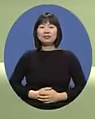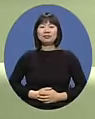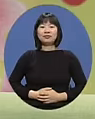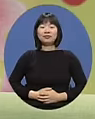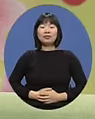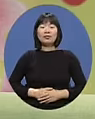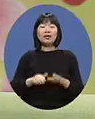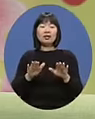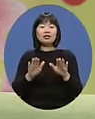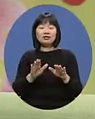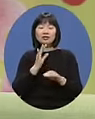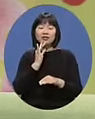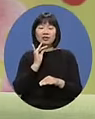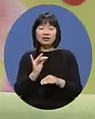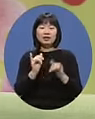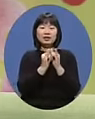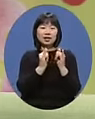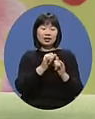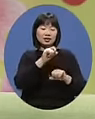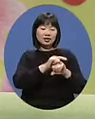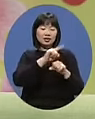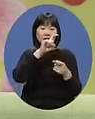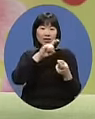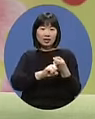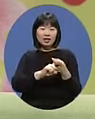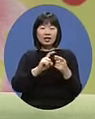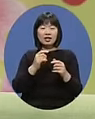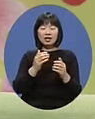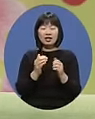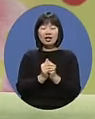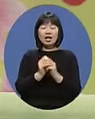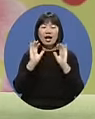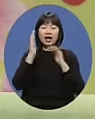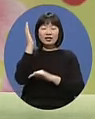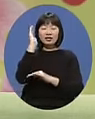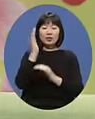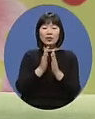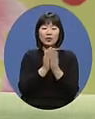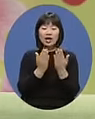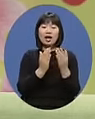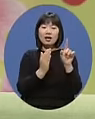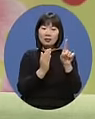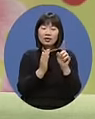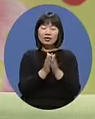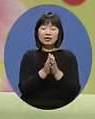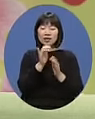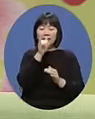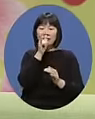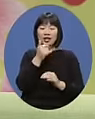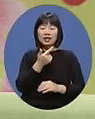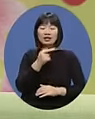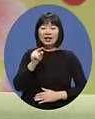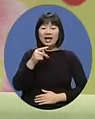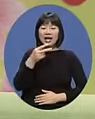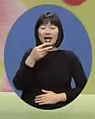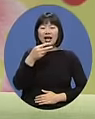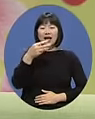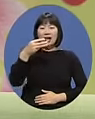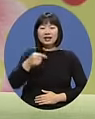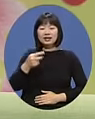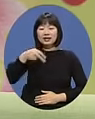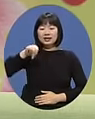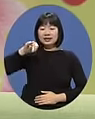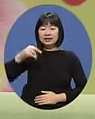네, 오늘 역시 사회성에 관한 그 동화 한 편으로 시작을 해볼 텐데요. 나르시스에 관한